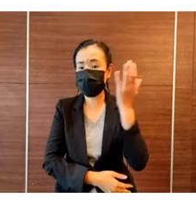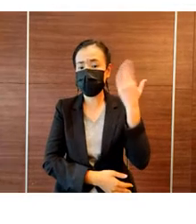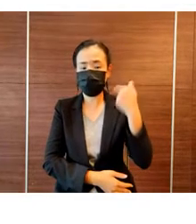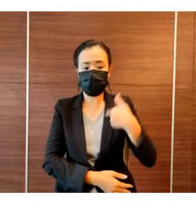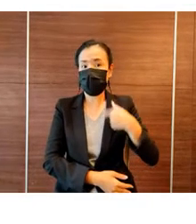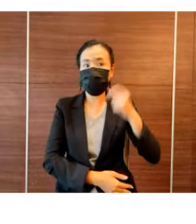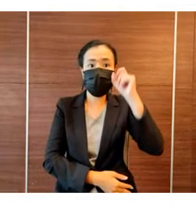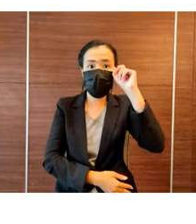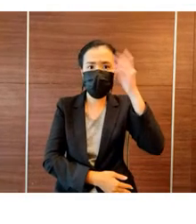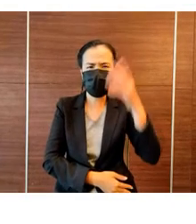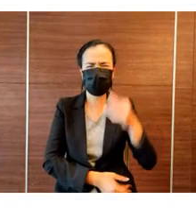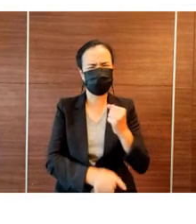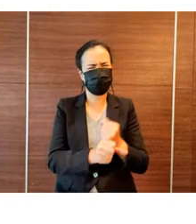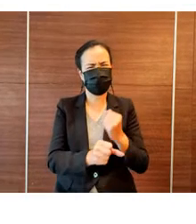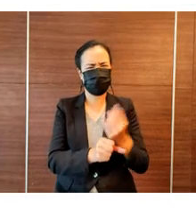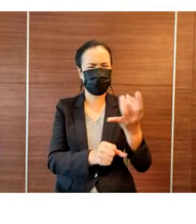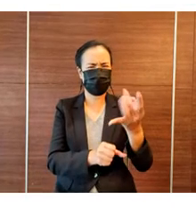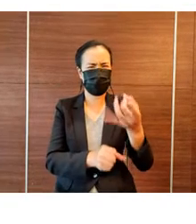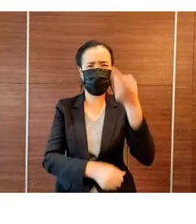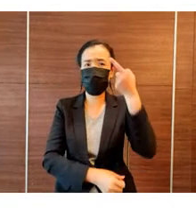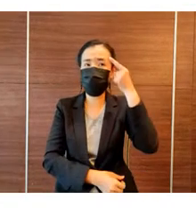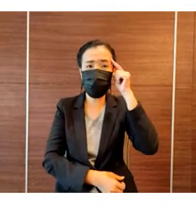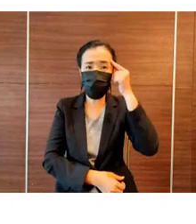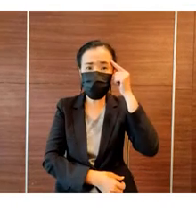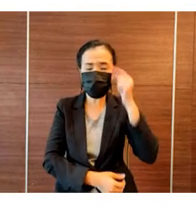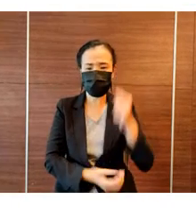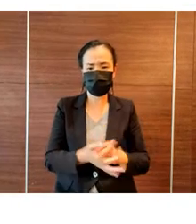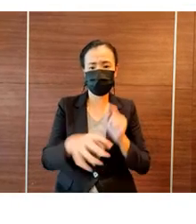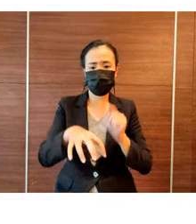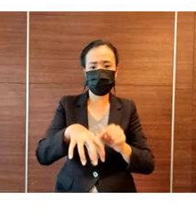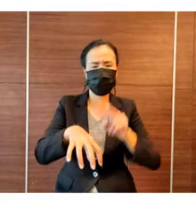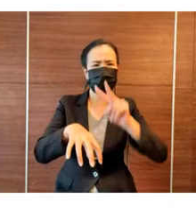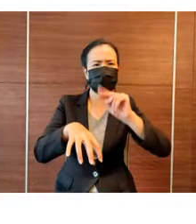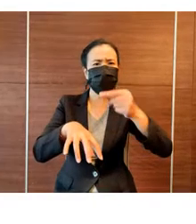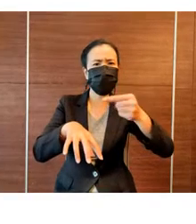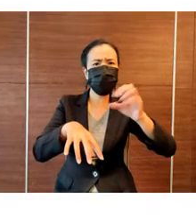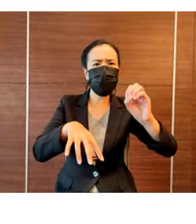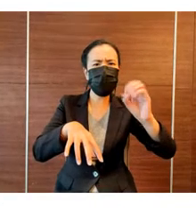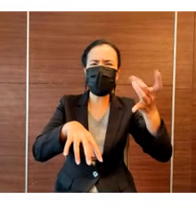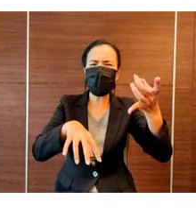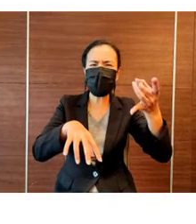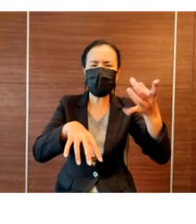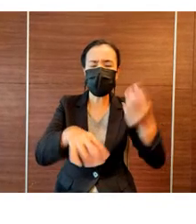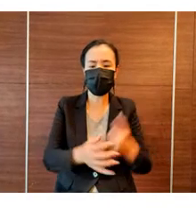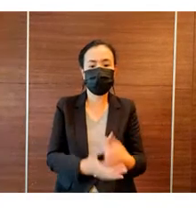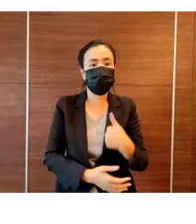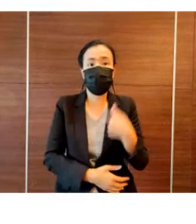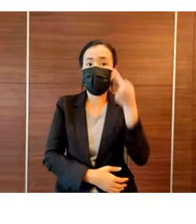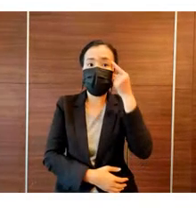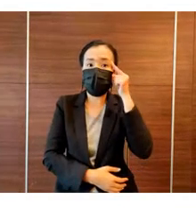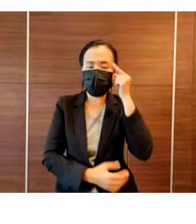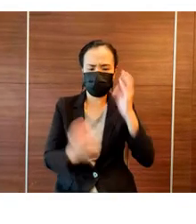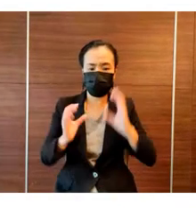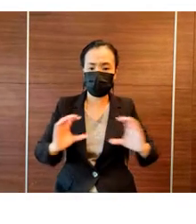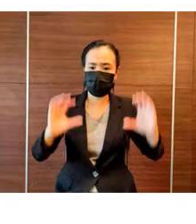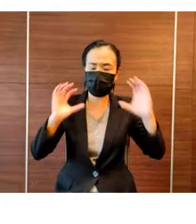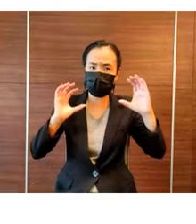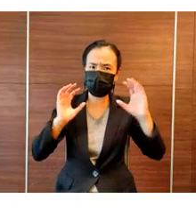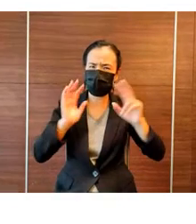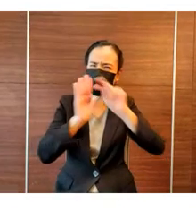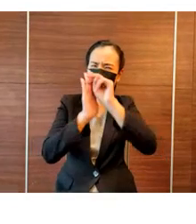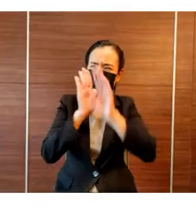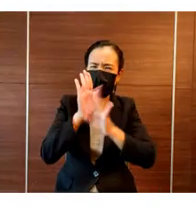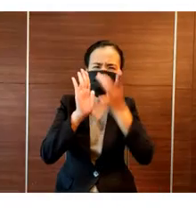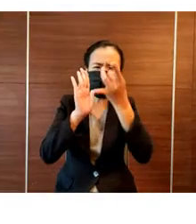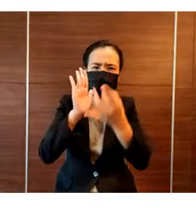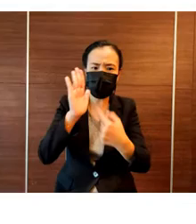เคยเข้าใจเลยว่าพวกพี่ทำงานกันยังไงหรือแบบองค์กร NGO คืออะไรหน่วยงานภาครัฐออกนโยบายอะ